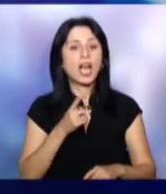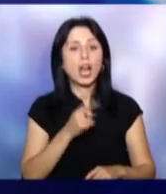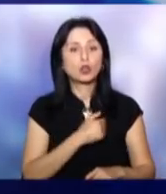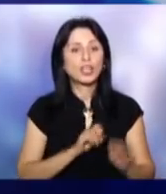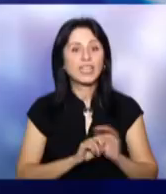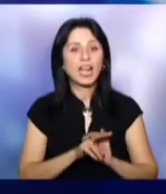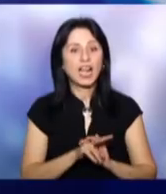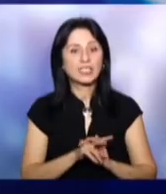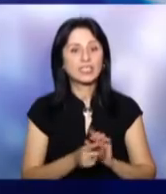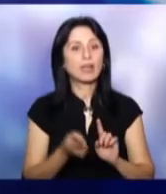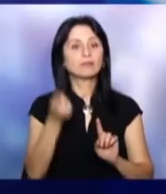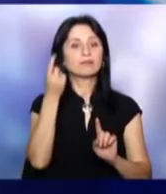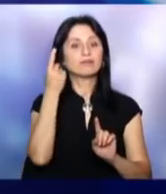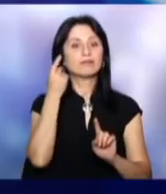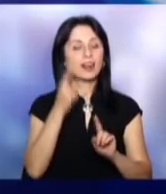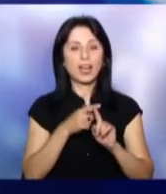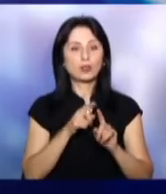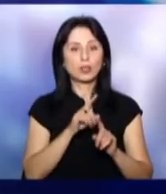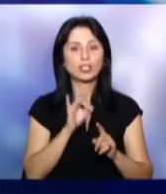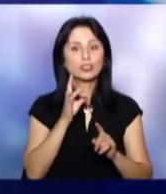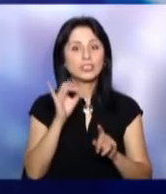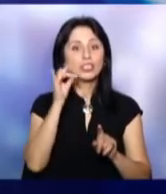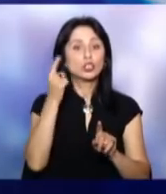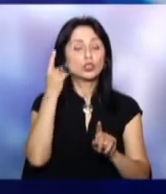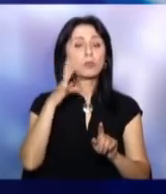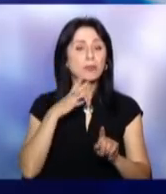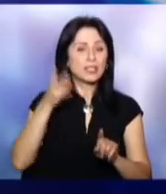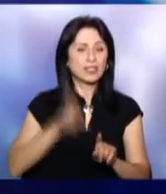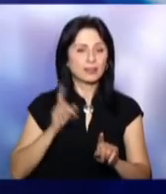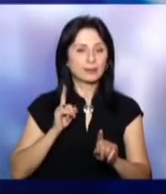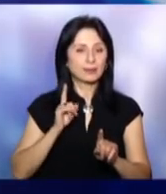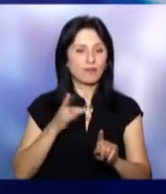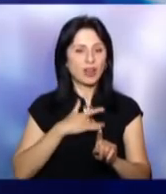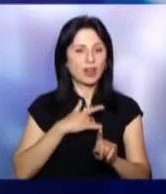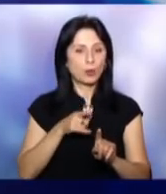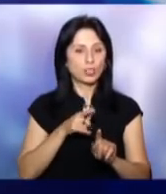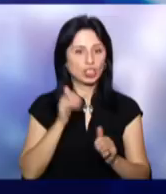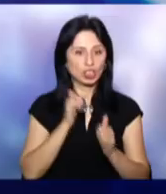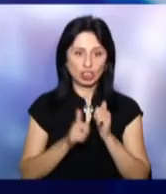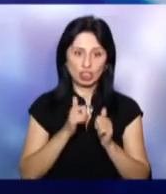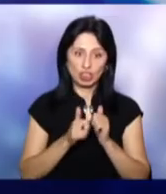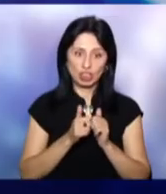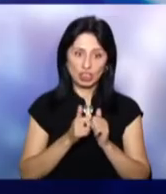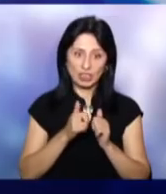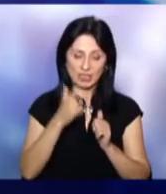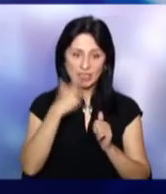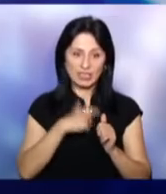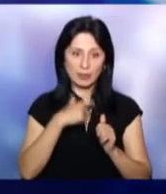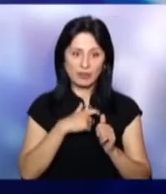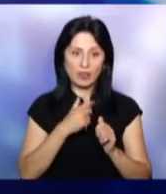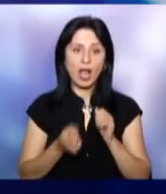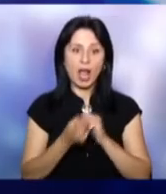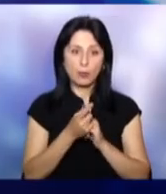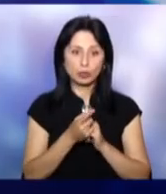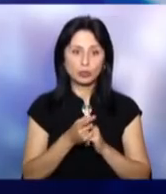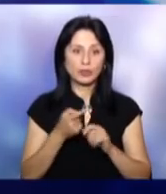ცოტა მეტად ღრმა ფსიქოანალიზი სჭირდება, იმიტომ რომ შეგვიძლია ვივარაუდოთ, რომ ადამიანი ხშირად ზალადობს თავის თავზე და ხშირად